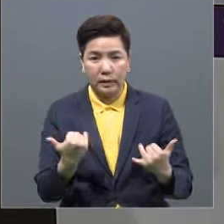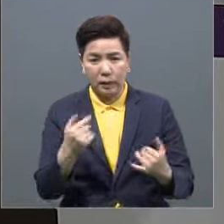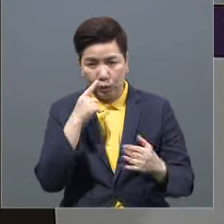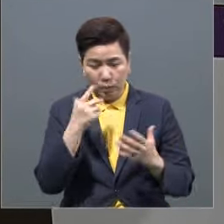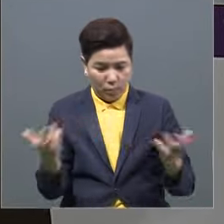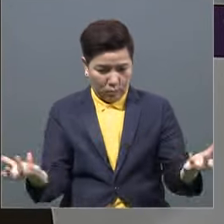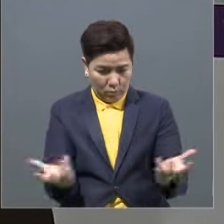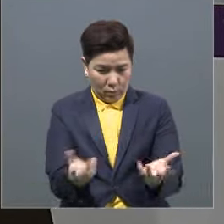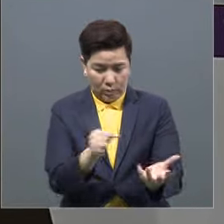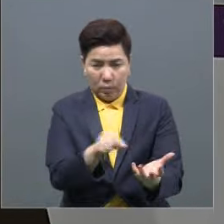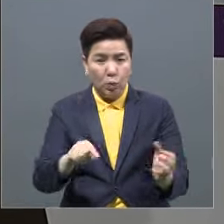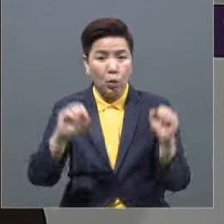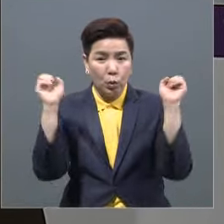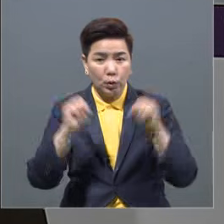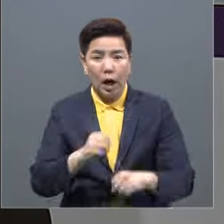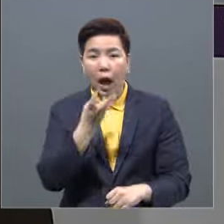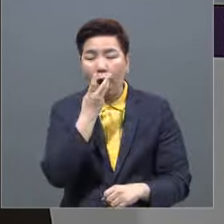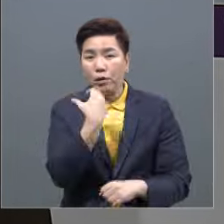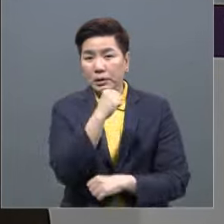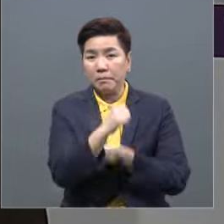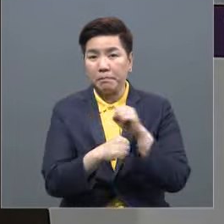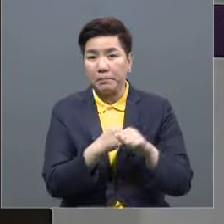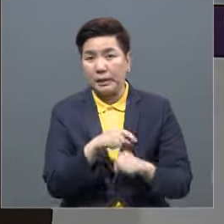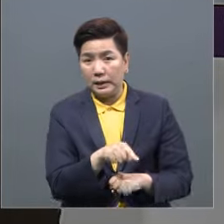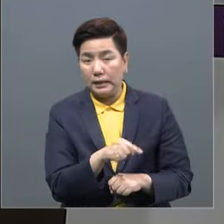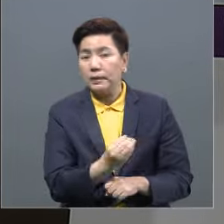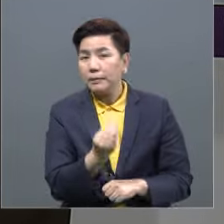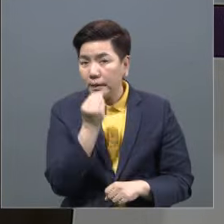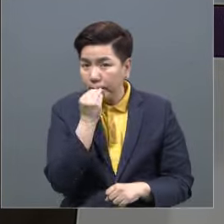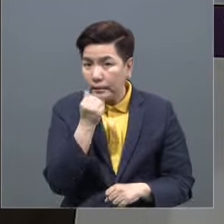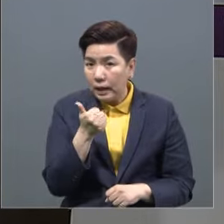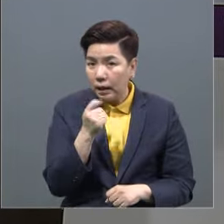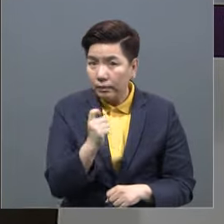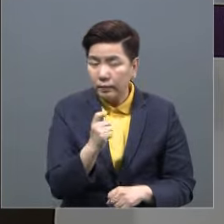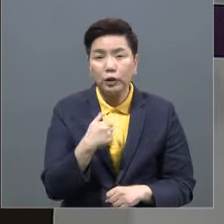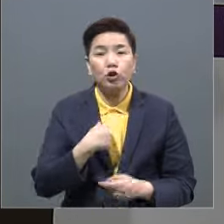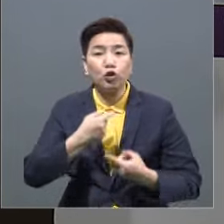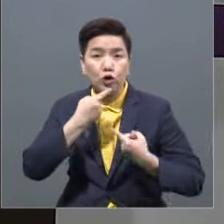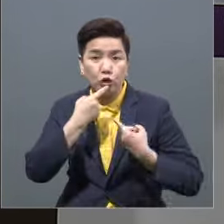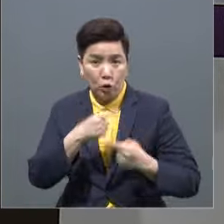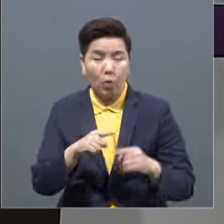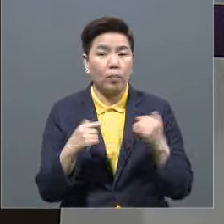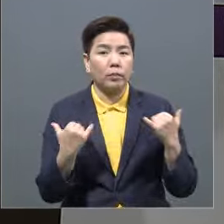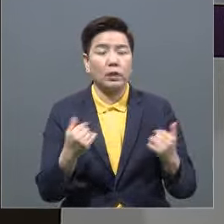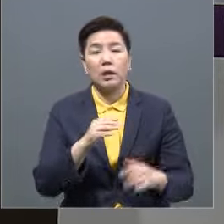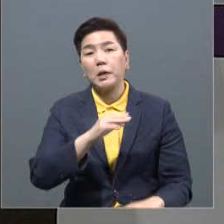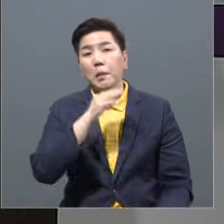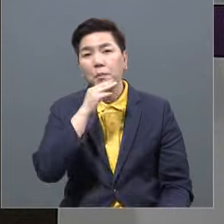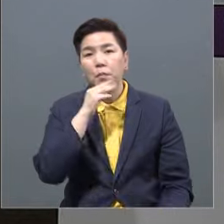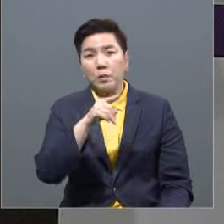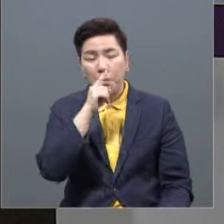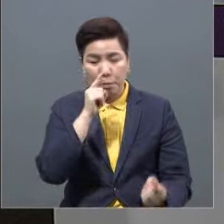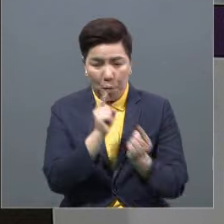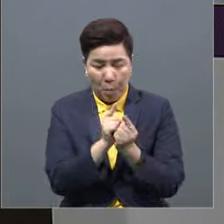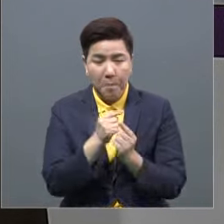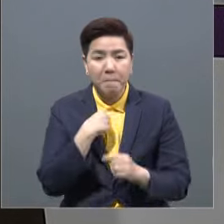ตรวจออกมาเป็นแบบนี้ตกลงข้าว10ปีกินได้หรือเปล่าคำตอบจากการแถลงข่าวก็คือถ้ายังเจอส